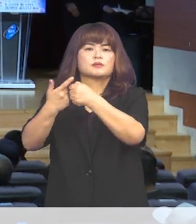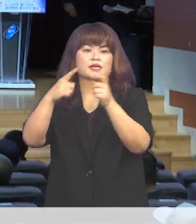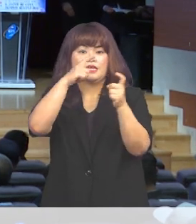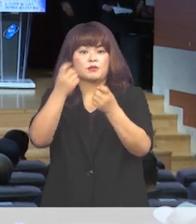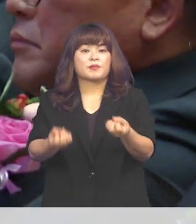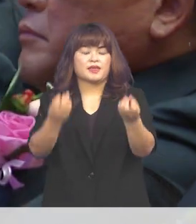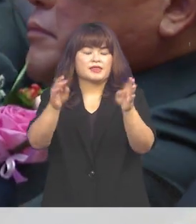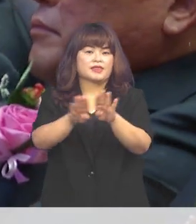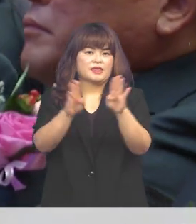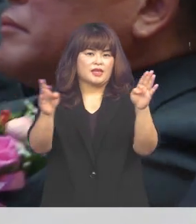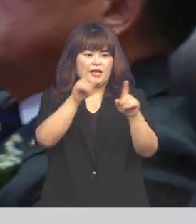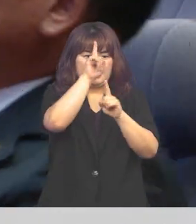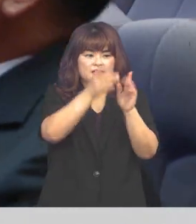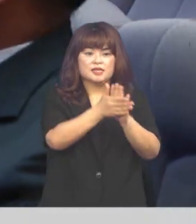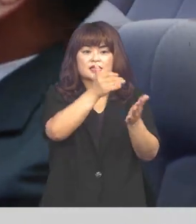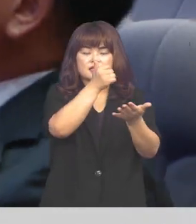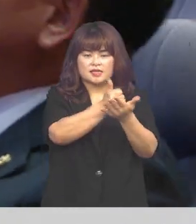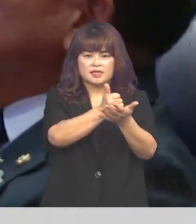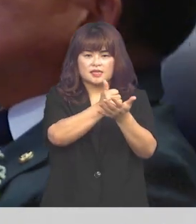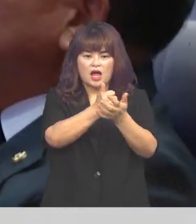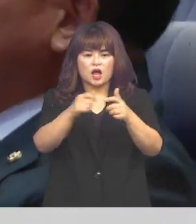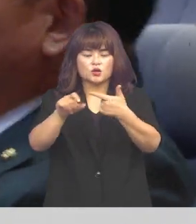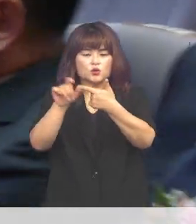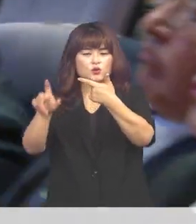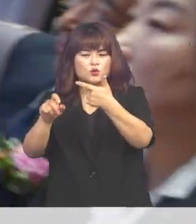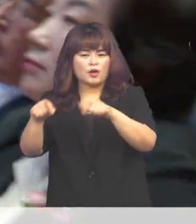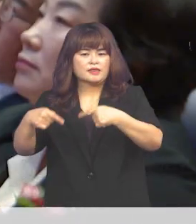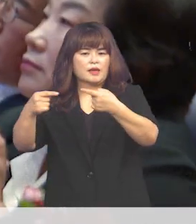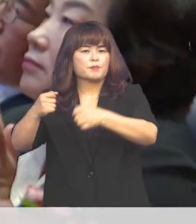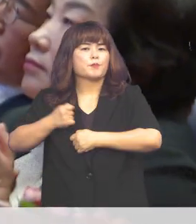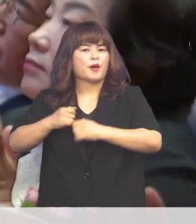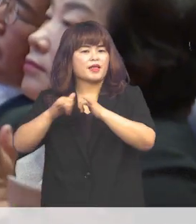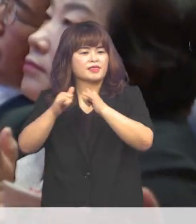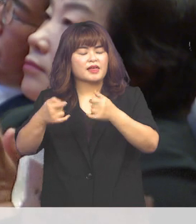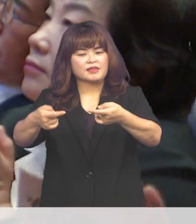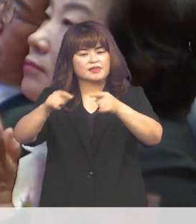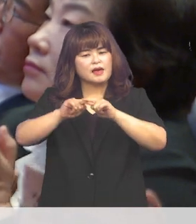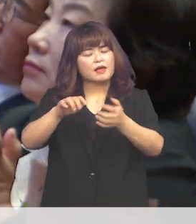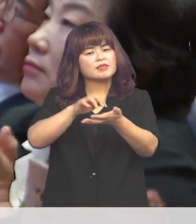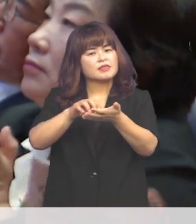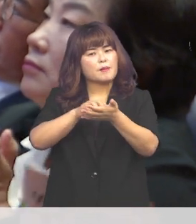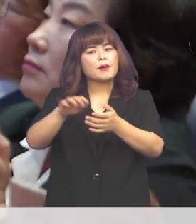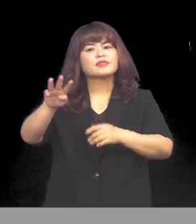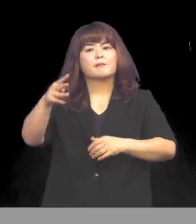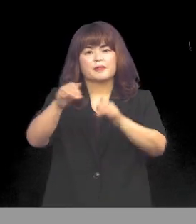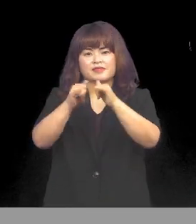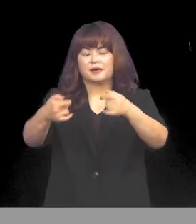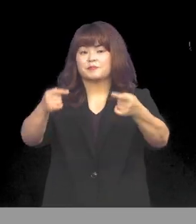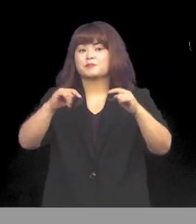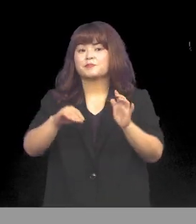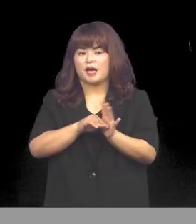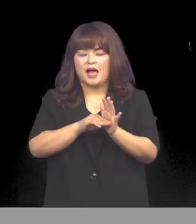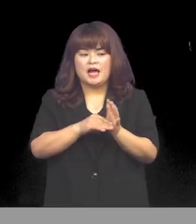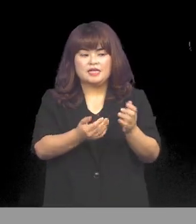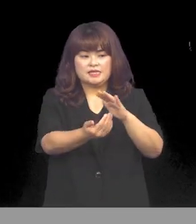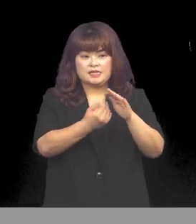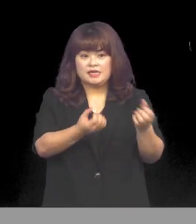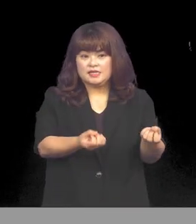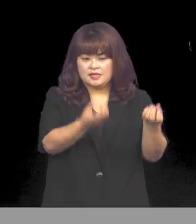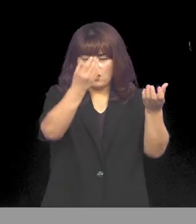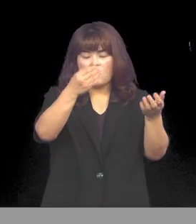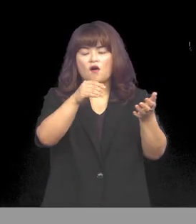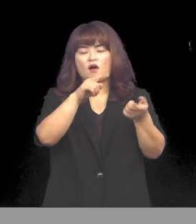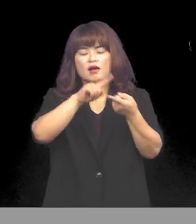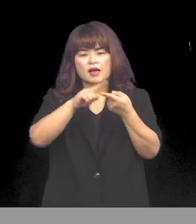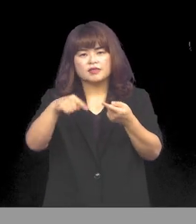행사장에는 이상일 용인특례시장, 6.25 참전용사 등 약 300명이 참석했습니다. 식은 식전 공연, 유공자